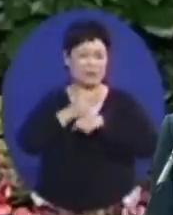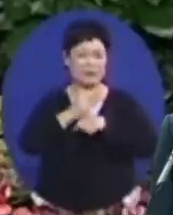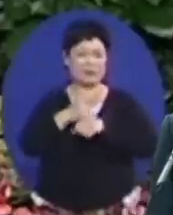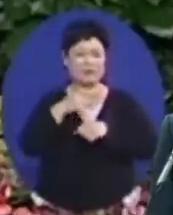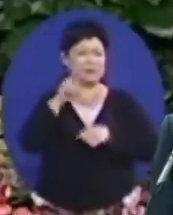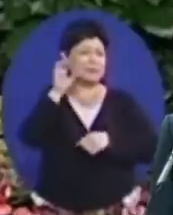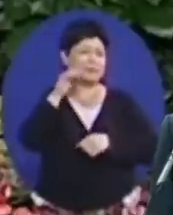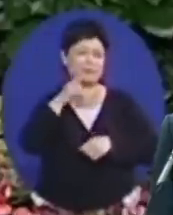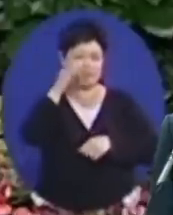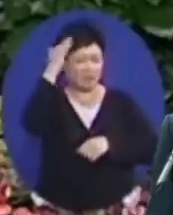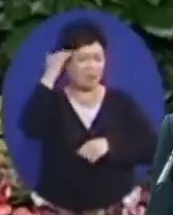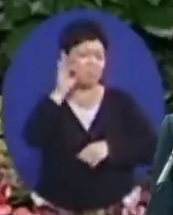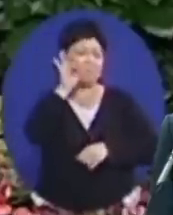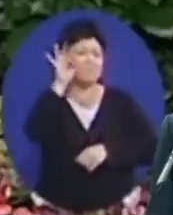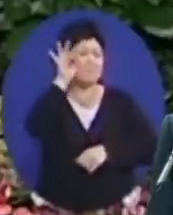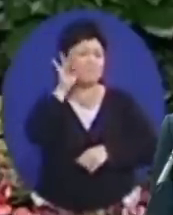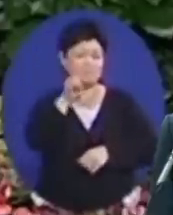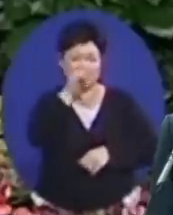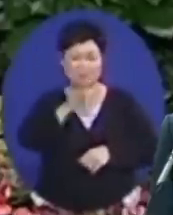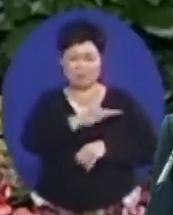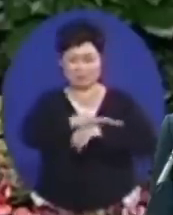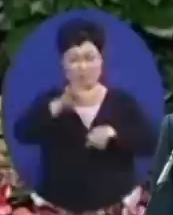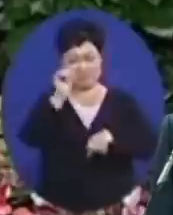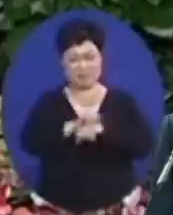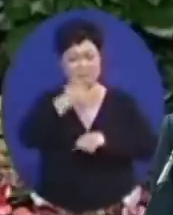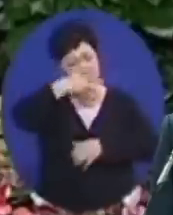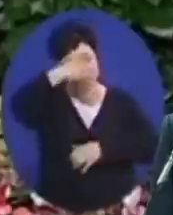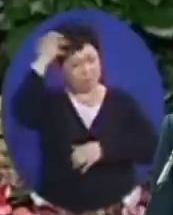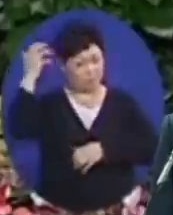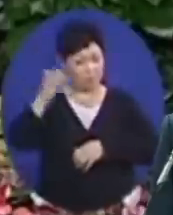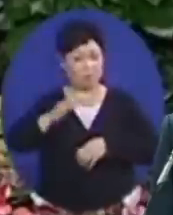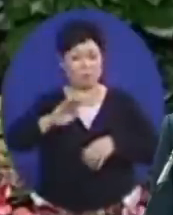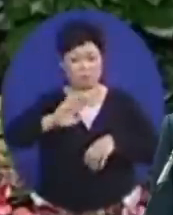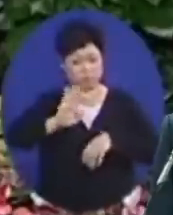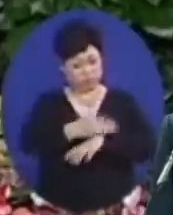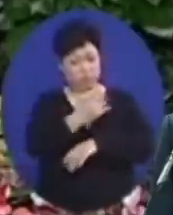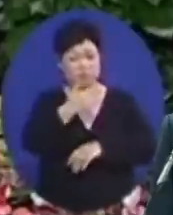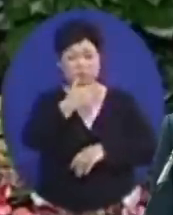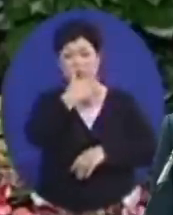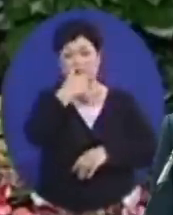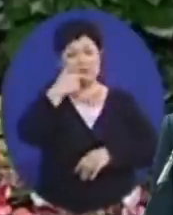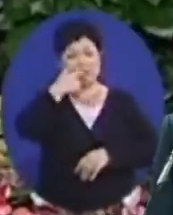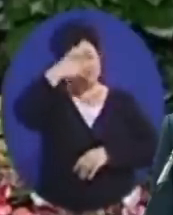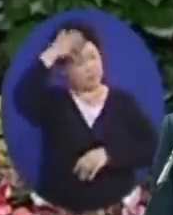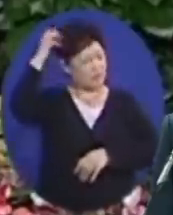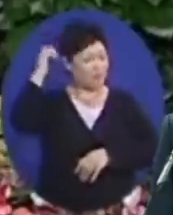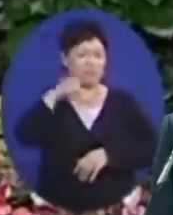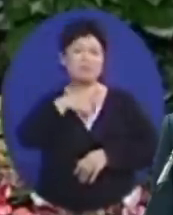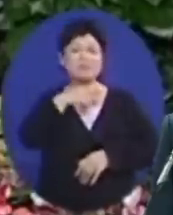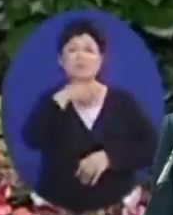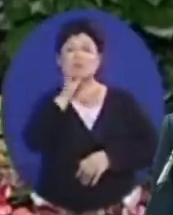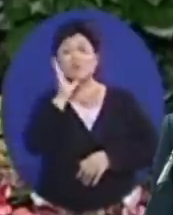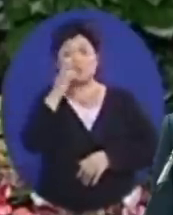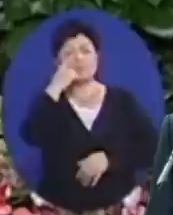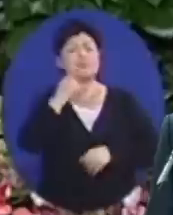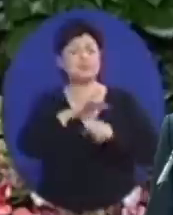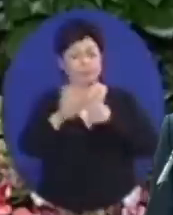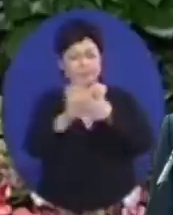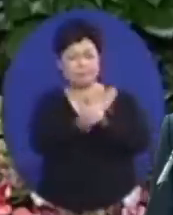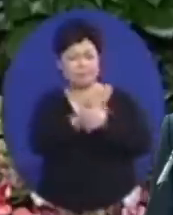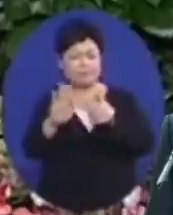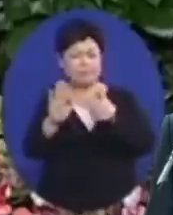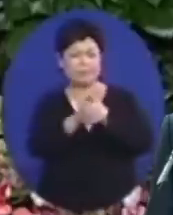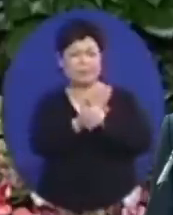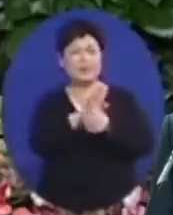금버섯 판다. 잘나도 백발 오고 못나도 백발 온다. 노인들을 위로하고 불쌍히 여겨라. 노인들을